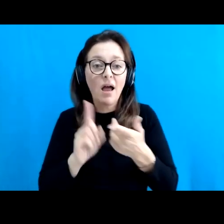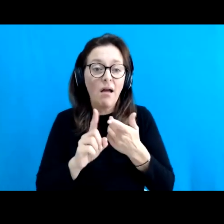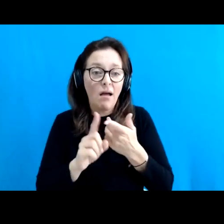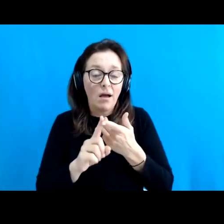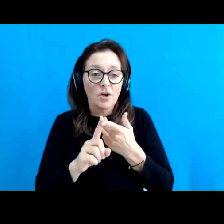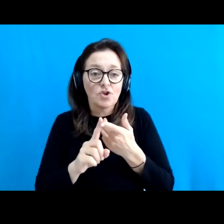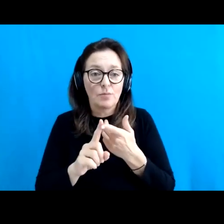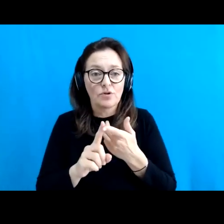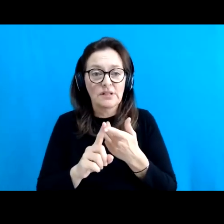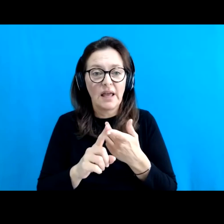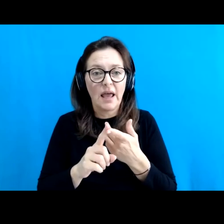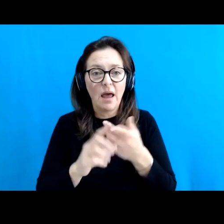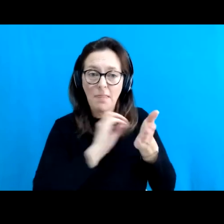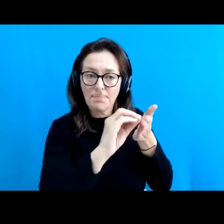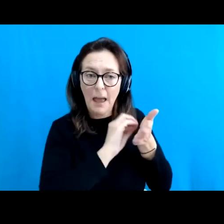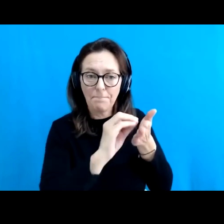če jih boste še napisali,